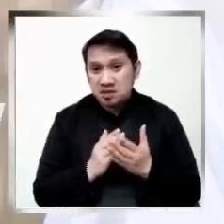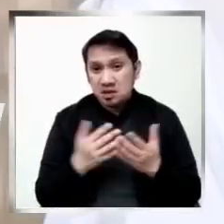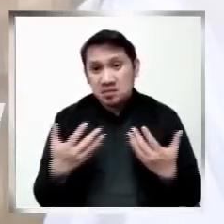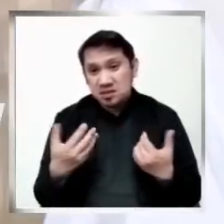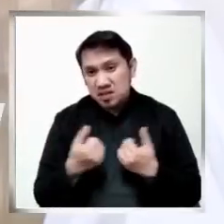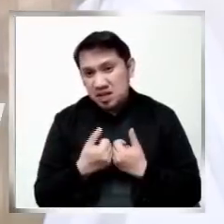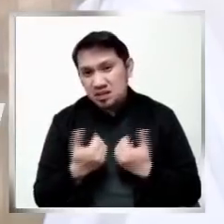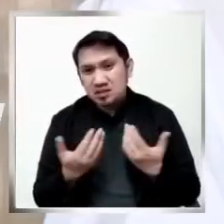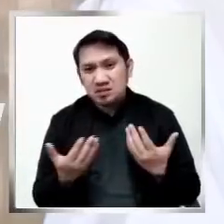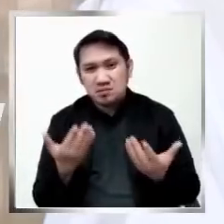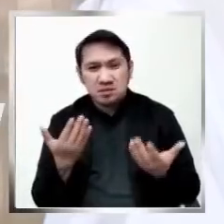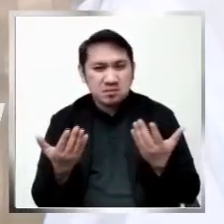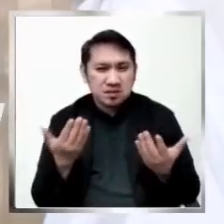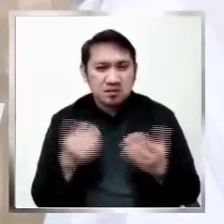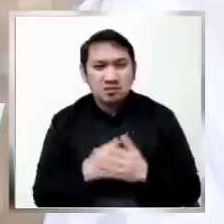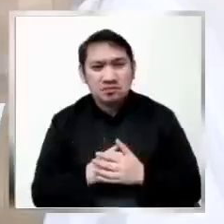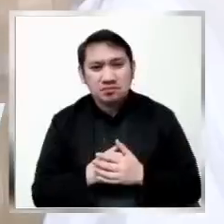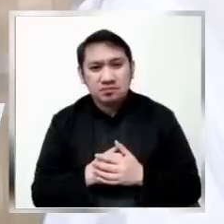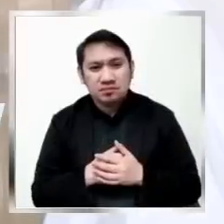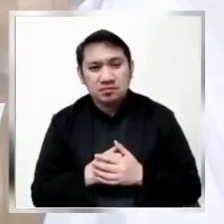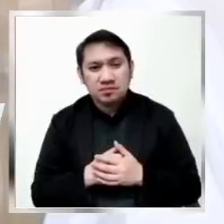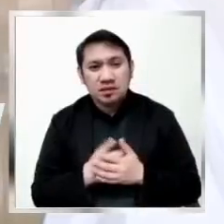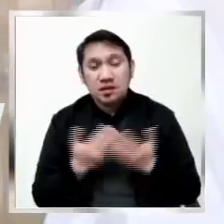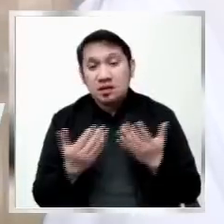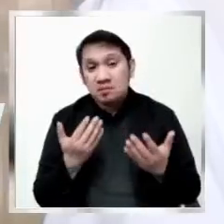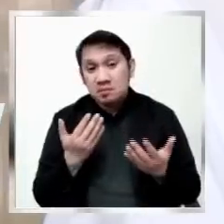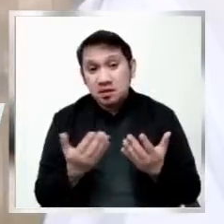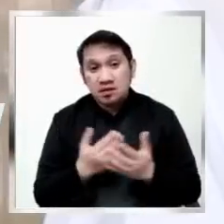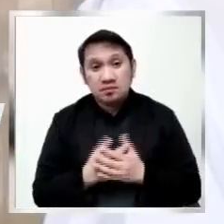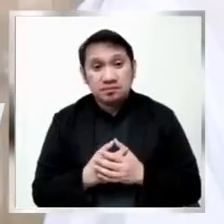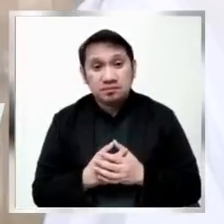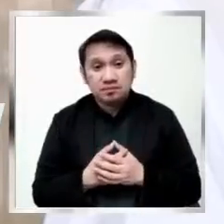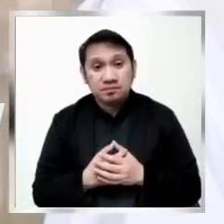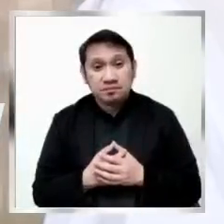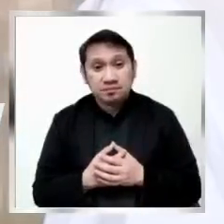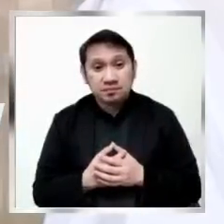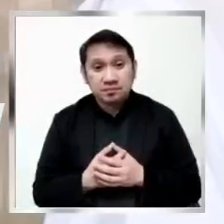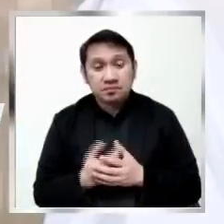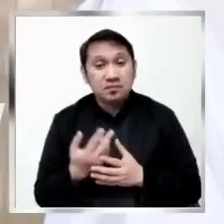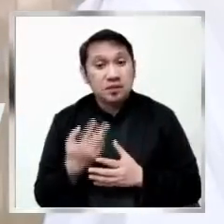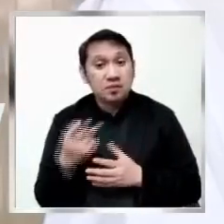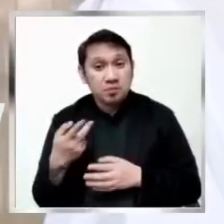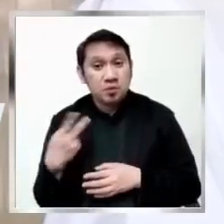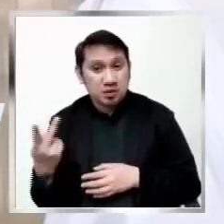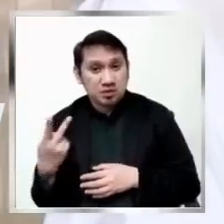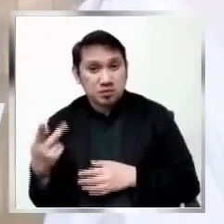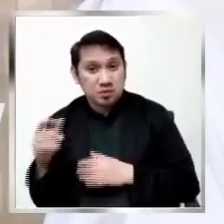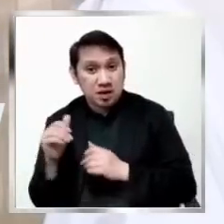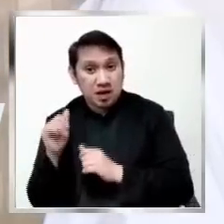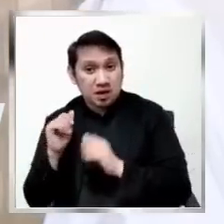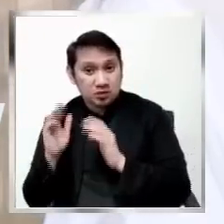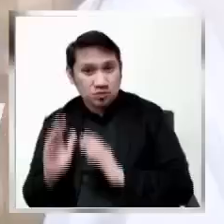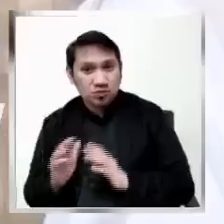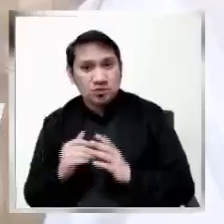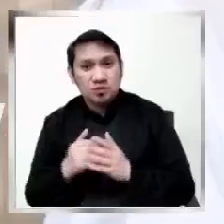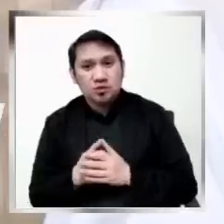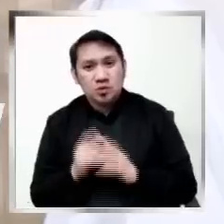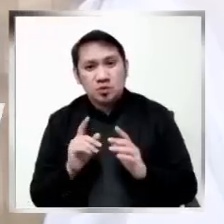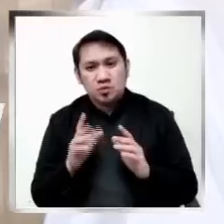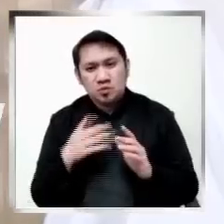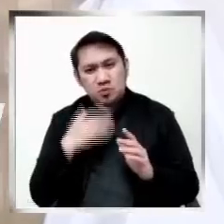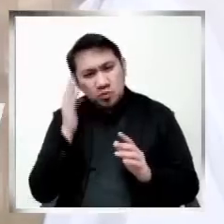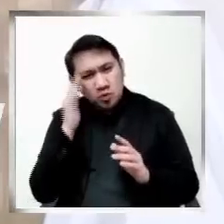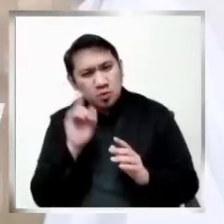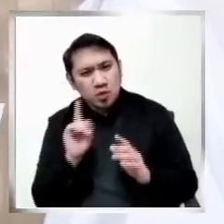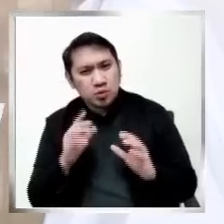pero at least pareho kami ni Mr. Gabby Concepcion na talagang, uy, iba to, ibang atake. Working with